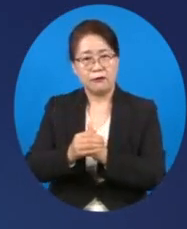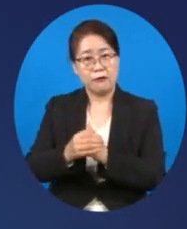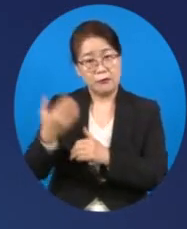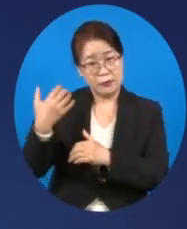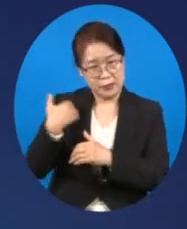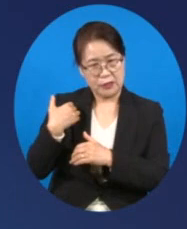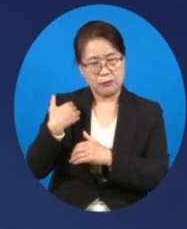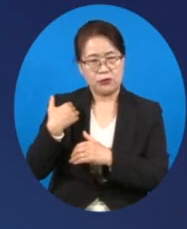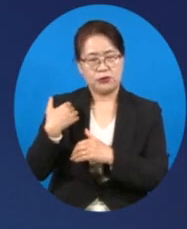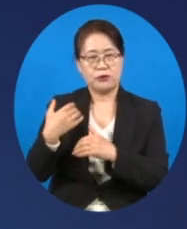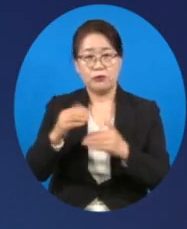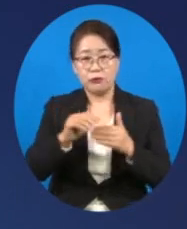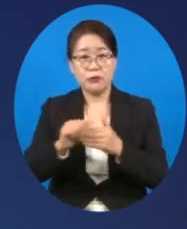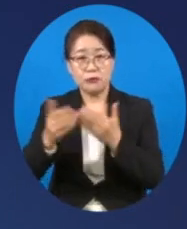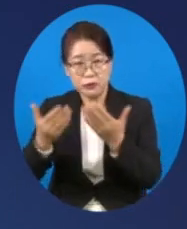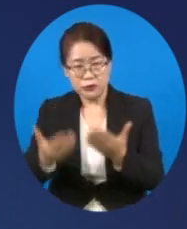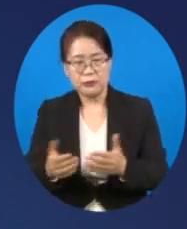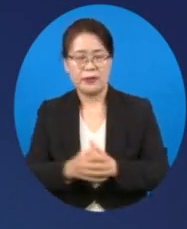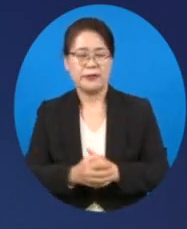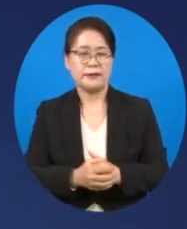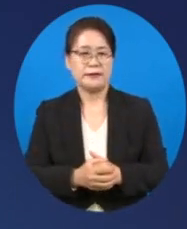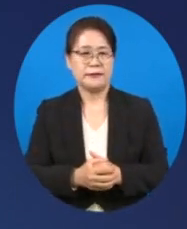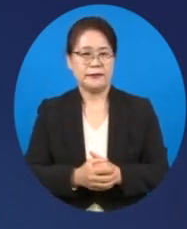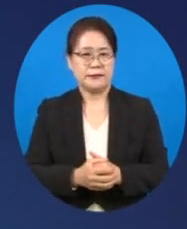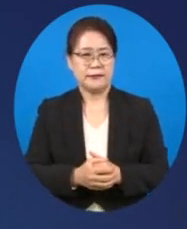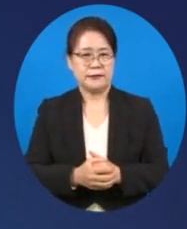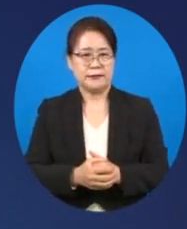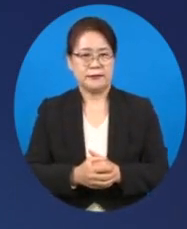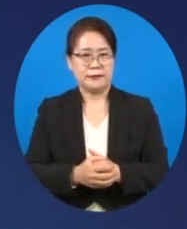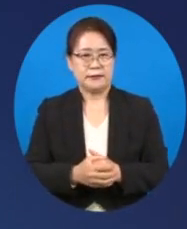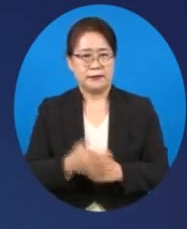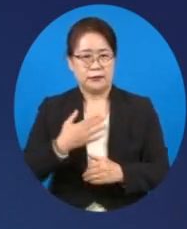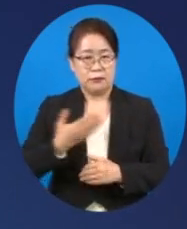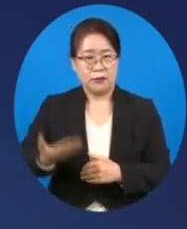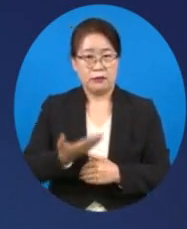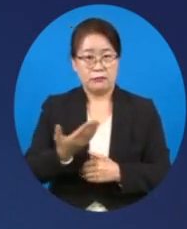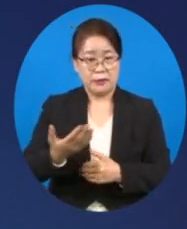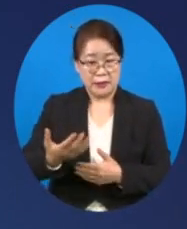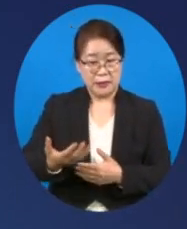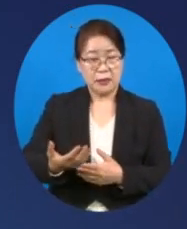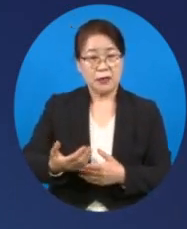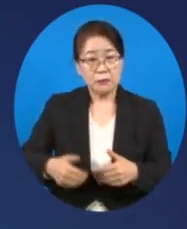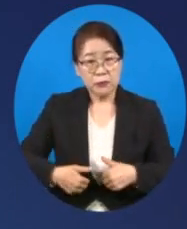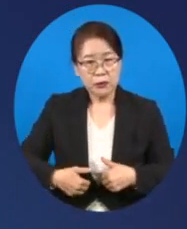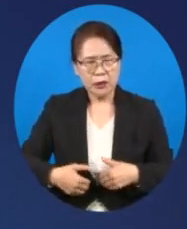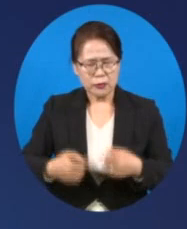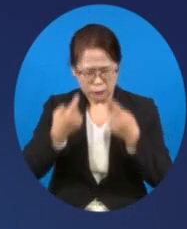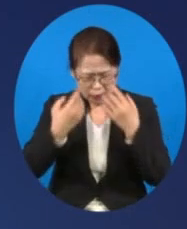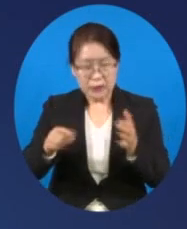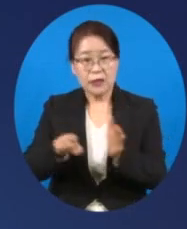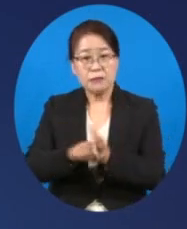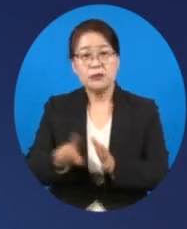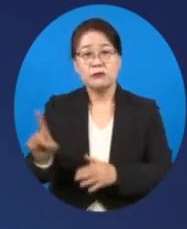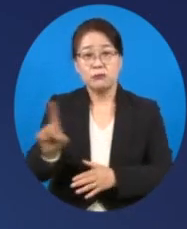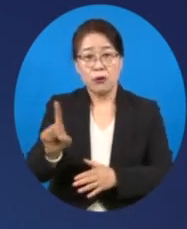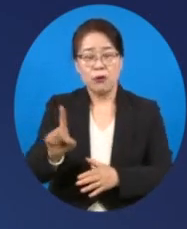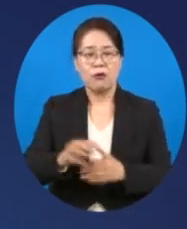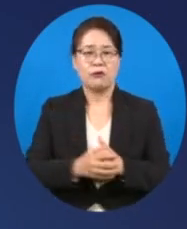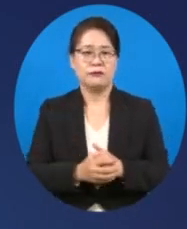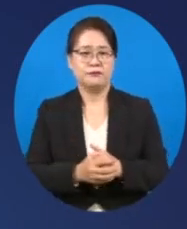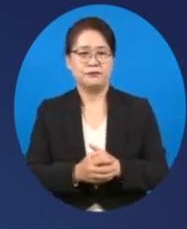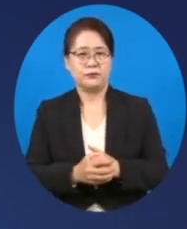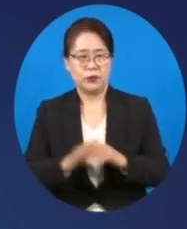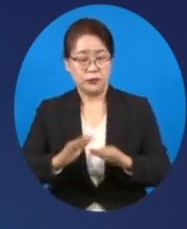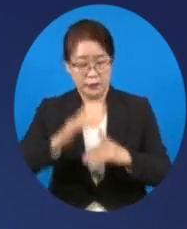이제이 세상을 향하여 나아가는 저와 여러분이 가져야 될 확신은 무엇일까요 자